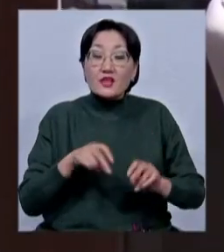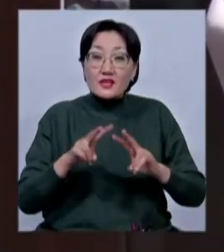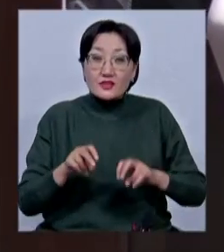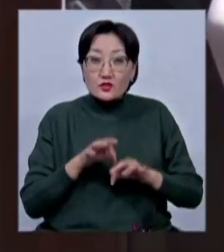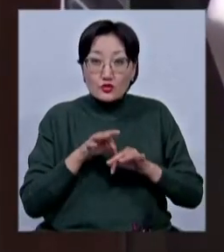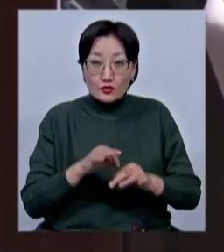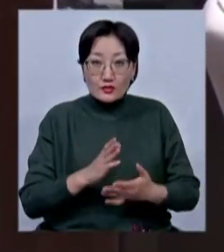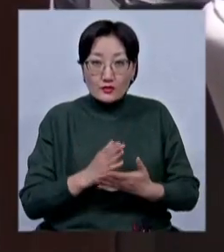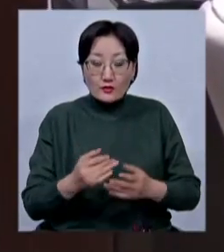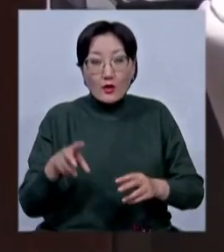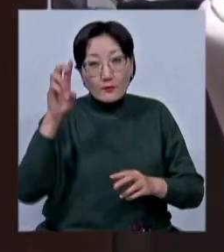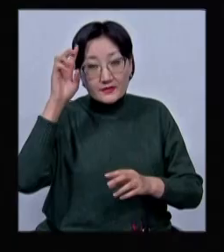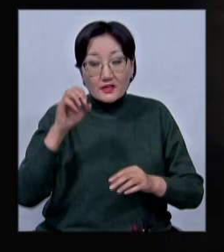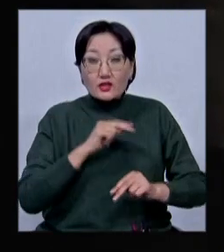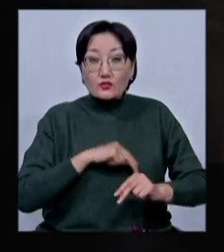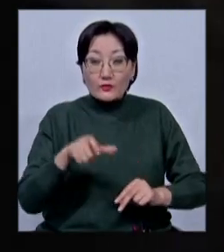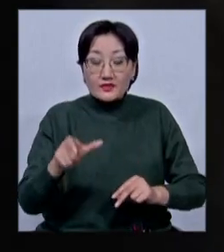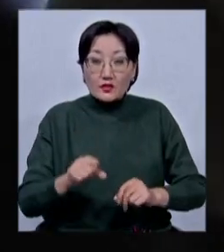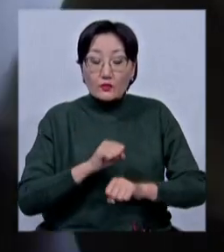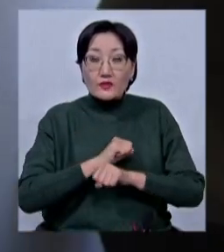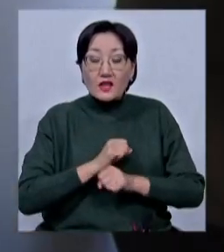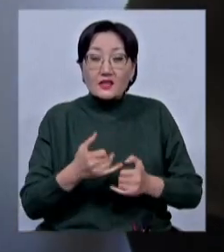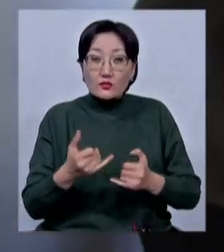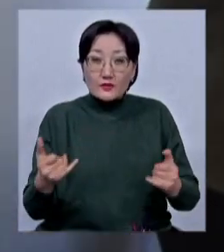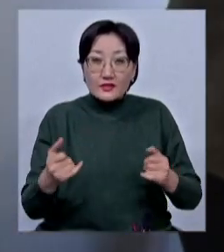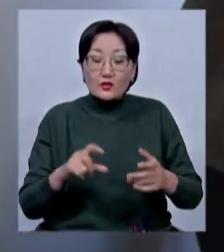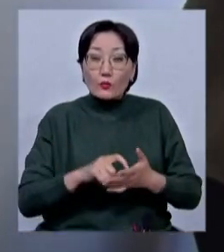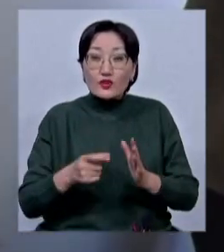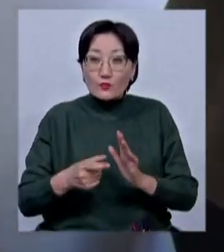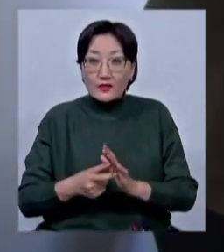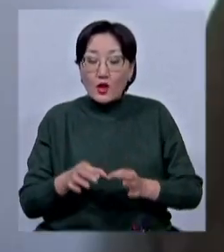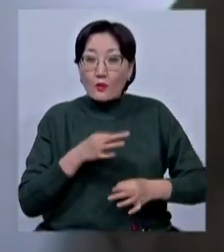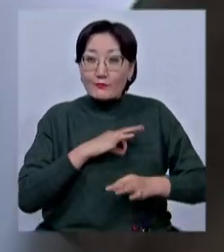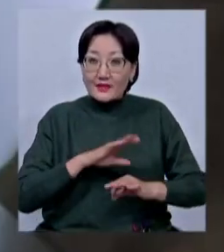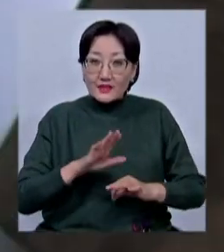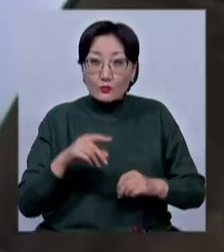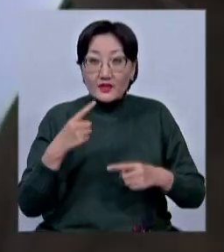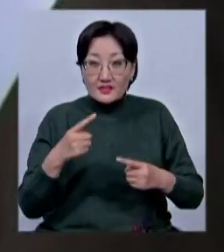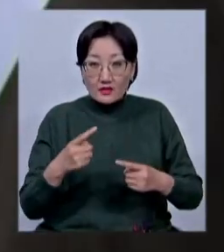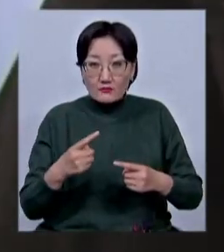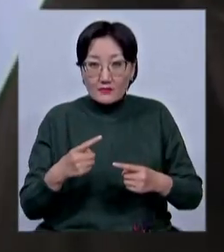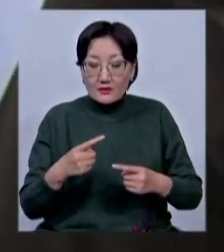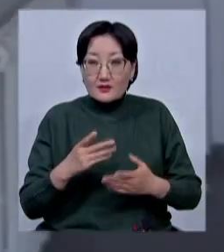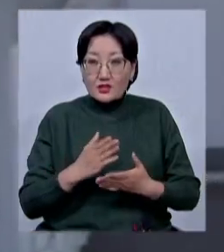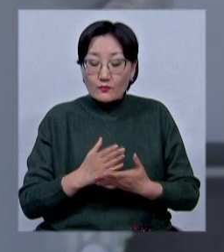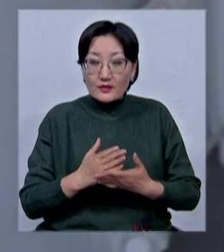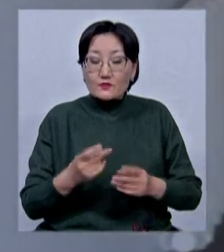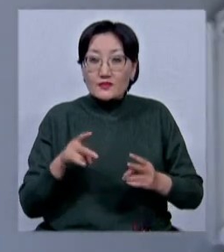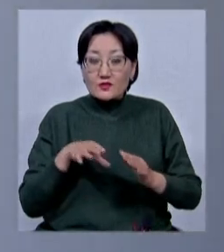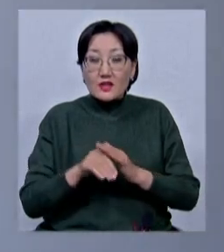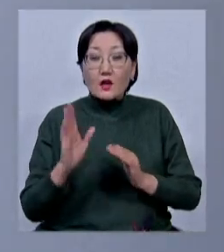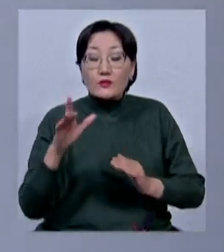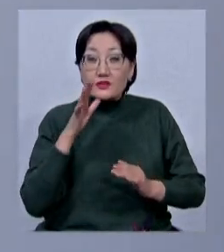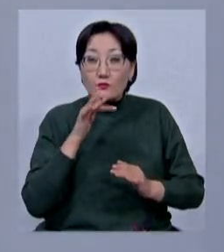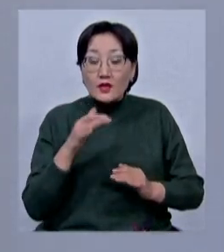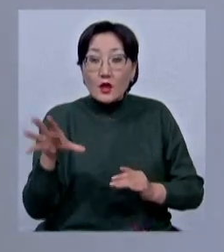тексеру жүргізді. Ал мемлекеттік қызметкерлер демалысқа арналған бөлмелерін пайдаланбайтынын айтып ағынан жарылды. Тіпті алдағы